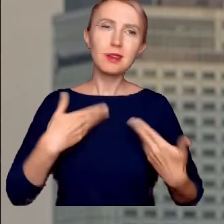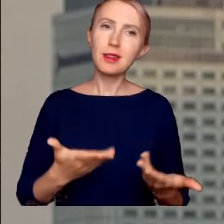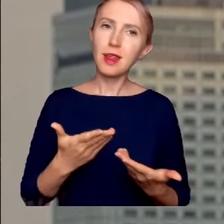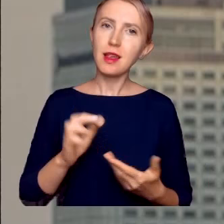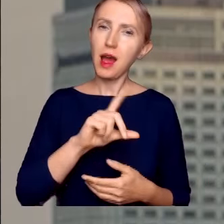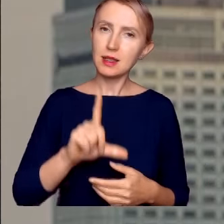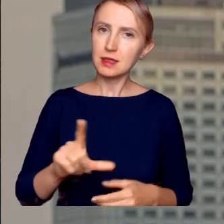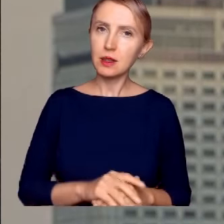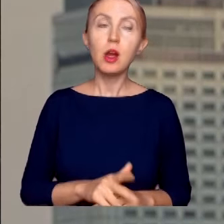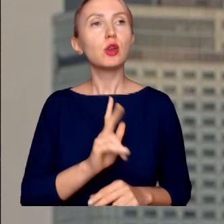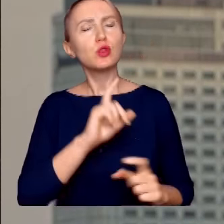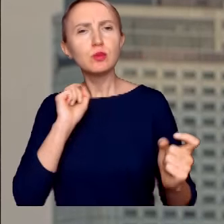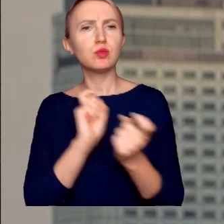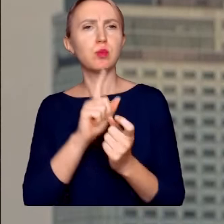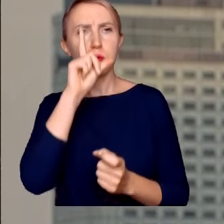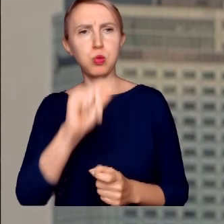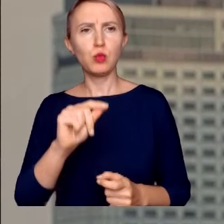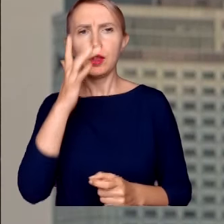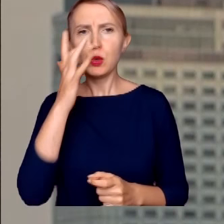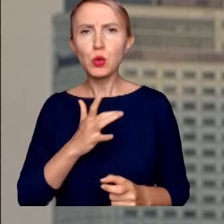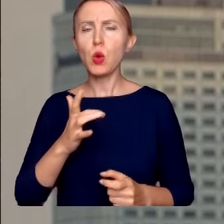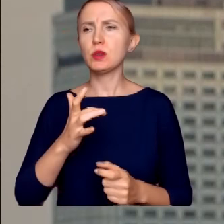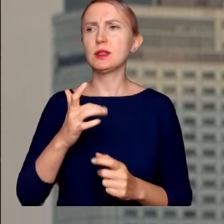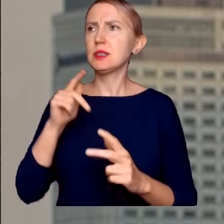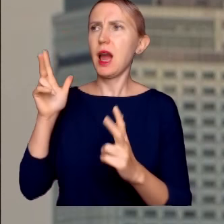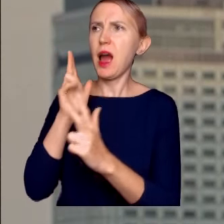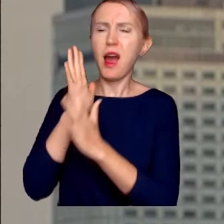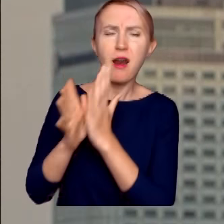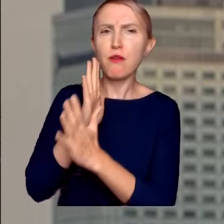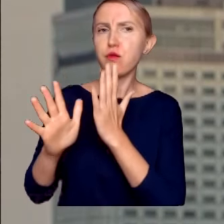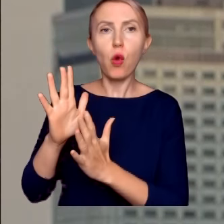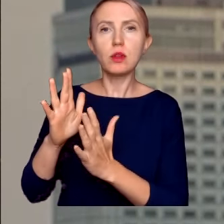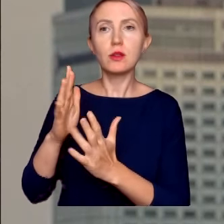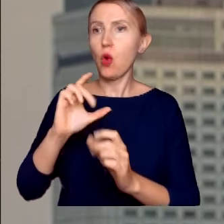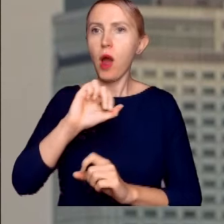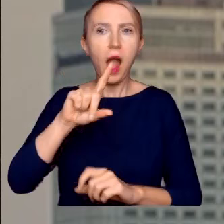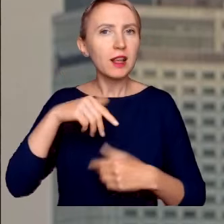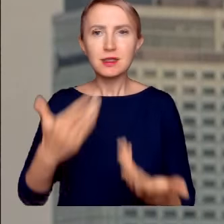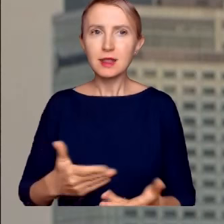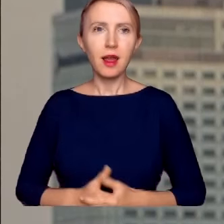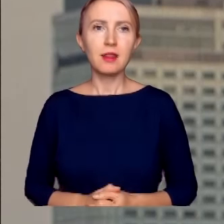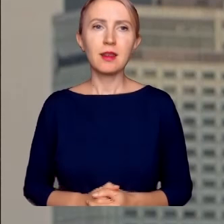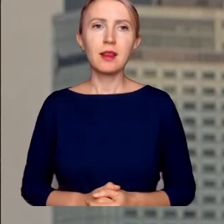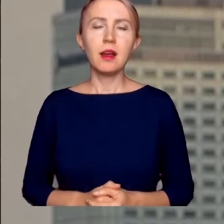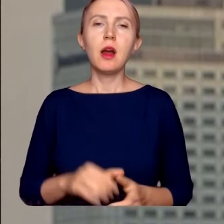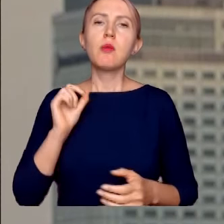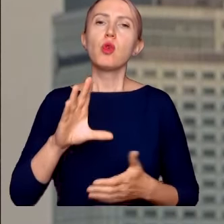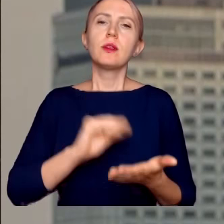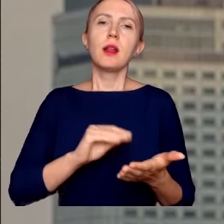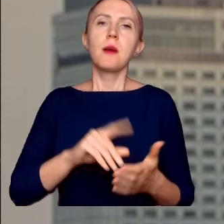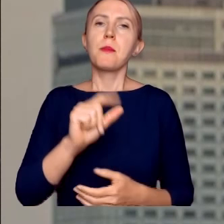Ktoś, kto się sprzeciwił Putinowi, rosyjskiej agresji na Ukrainę, nie dostanie azylu. No, mamy tradycję w Platformie,